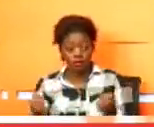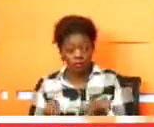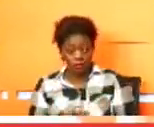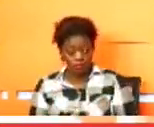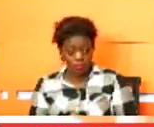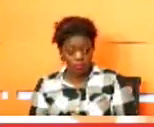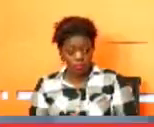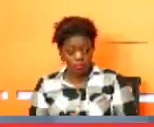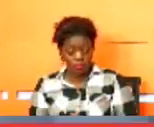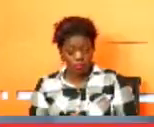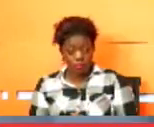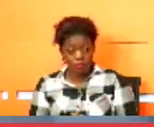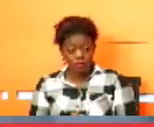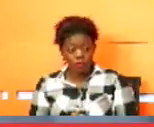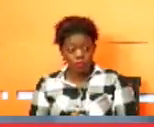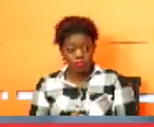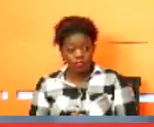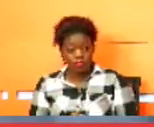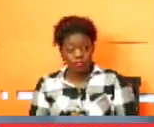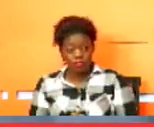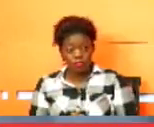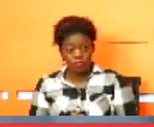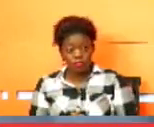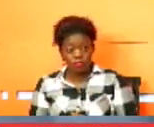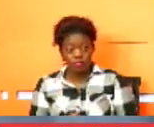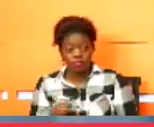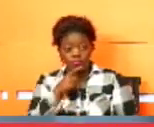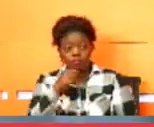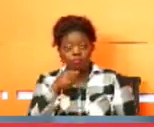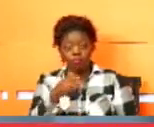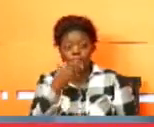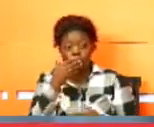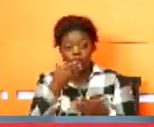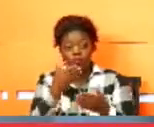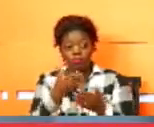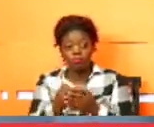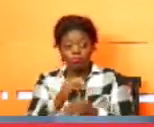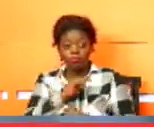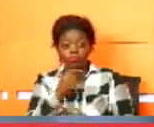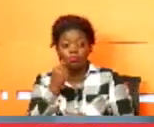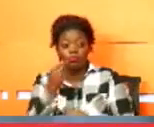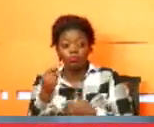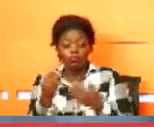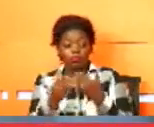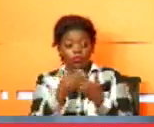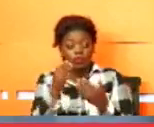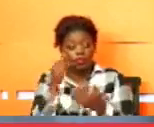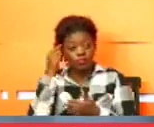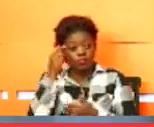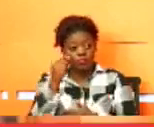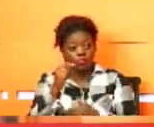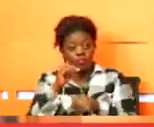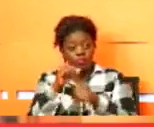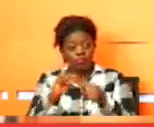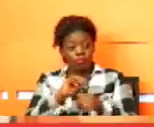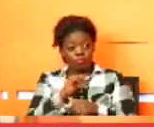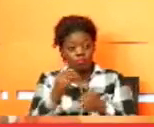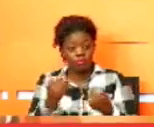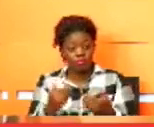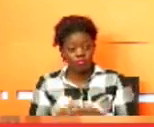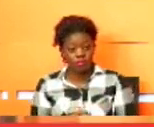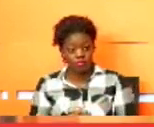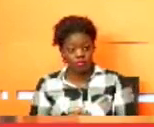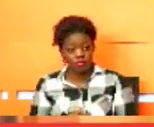sitaani kukubuzaabuza ndadde bafe abadde mulungi ife abamu abadde atuleze ekimanyi